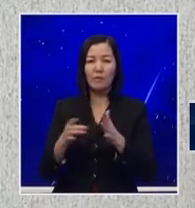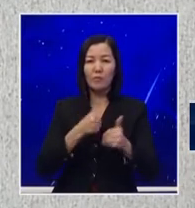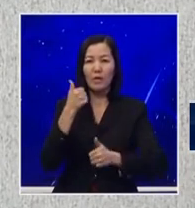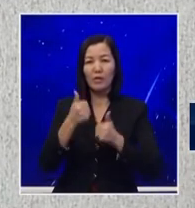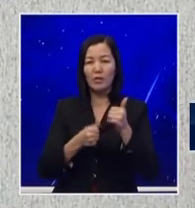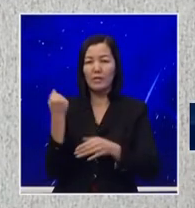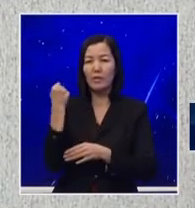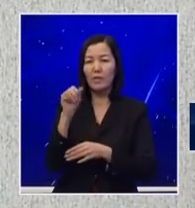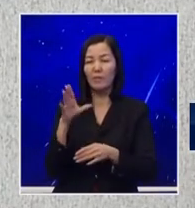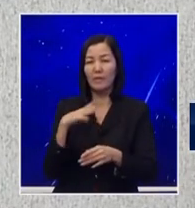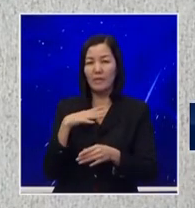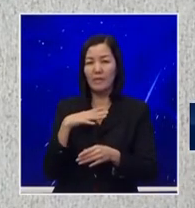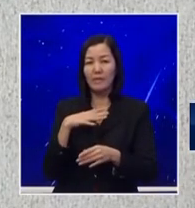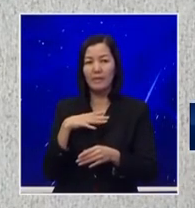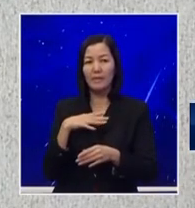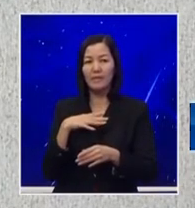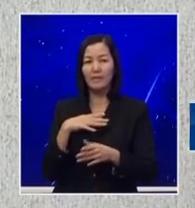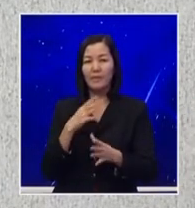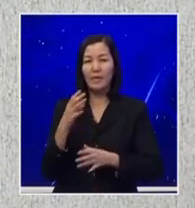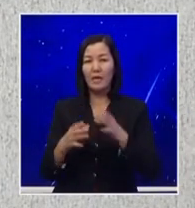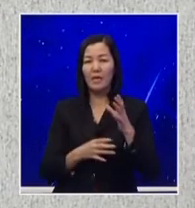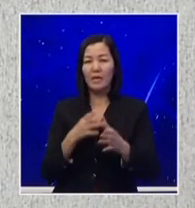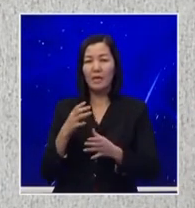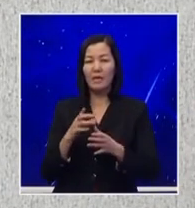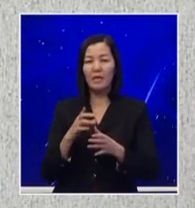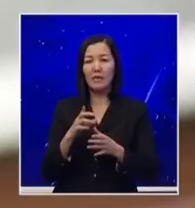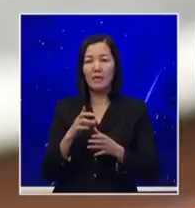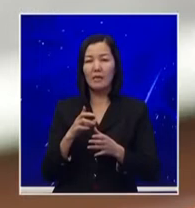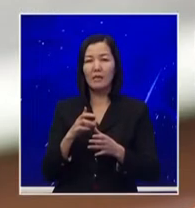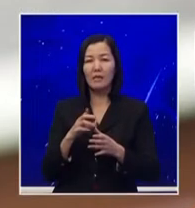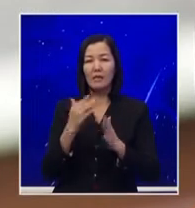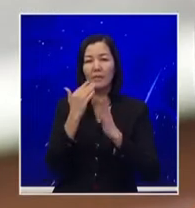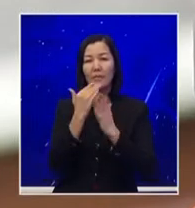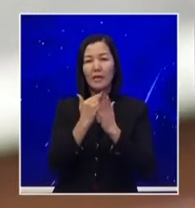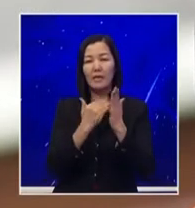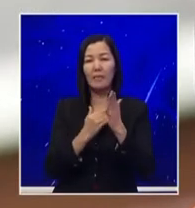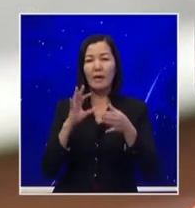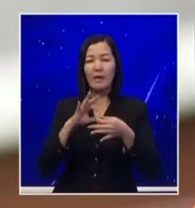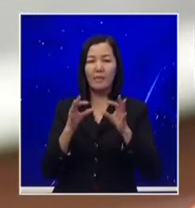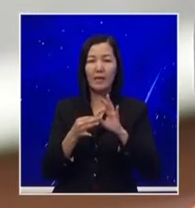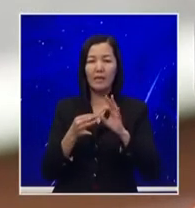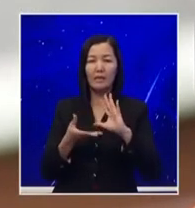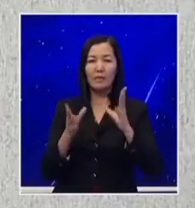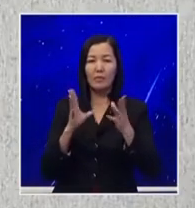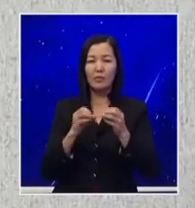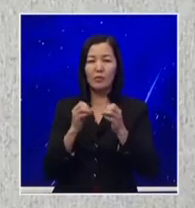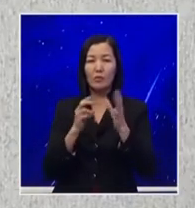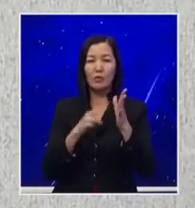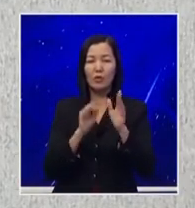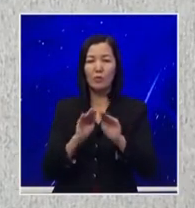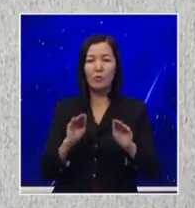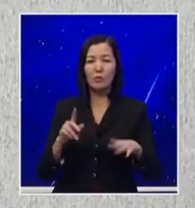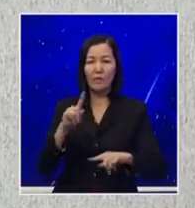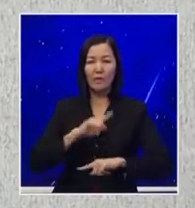жарыстардың жеңімпазы атанды. Халықаралық балатех программалы бойынша олимпиадасында 17 оқушымыз